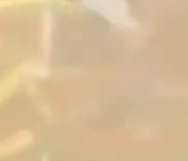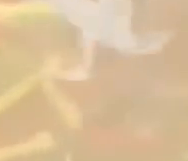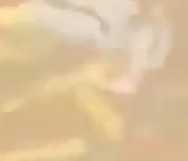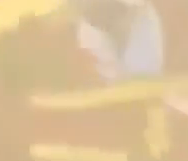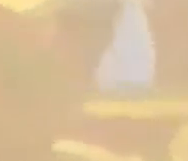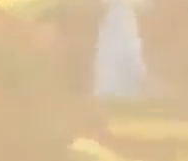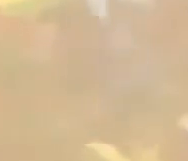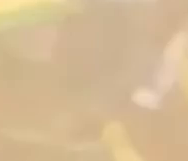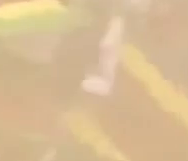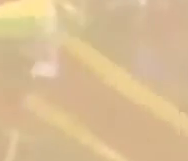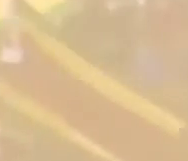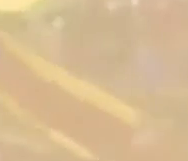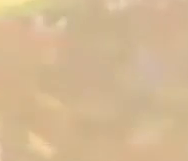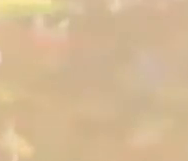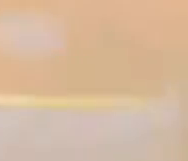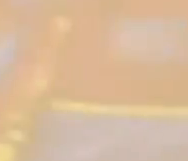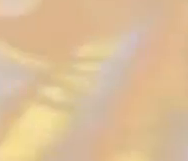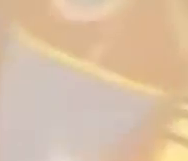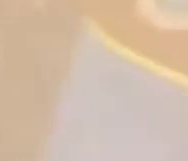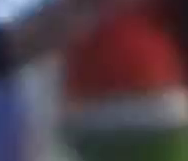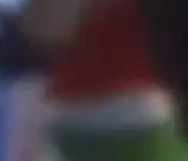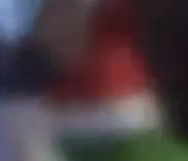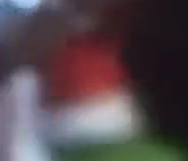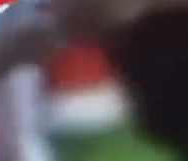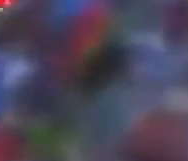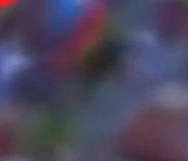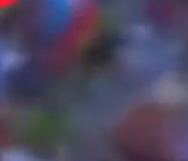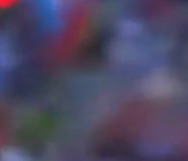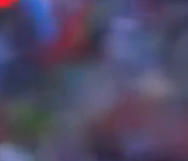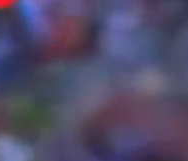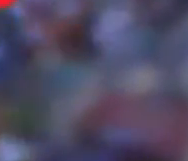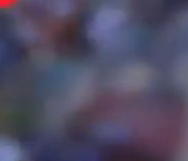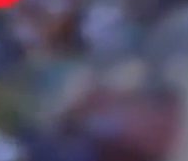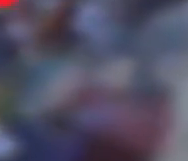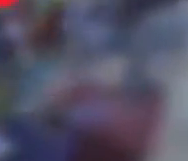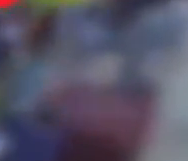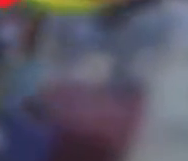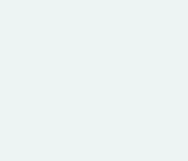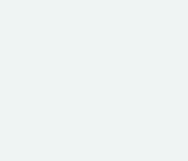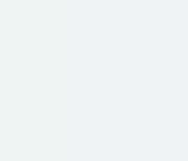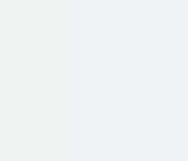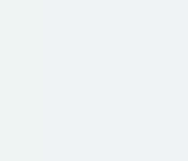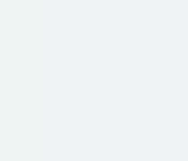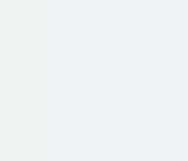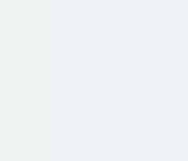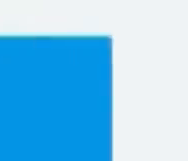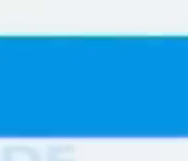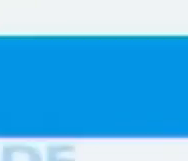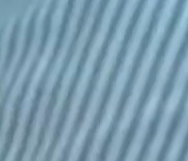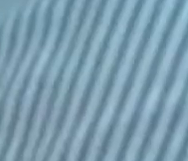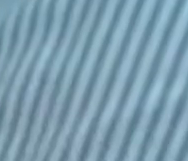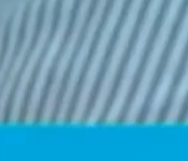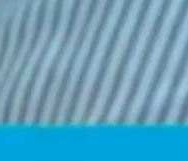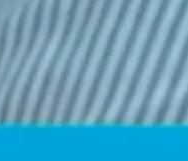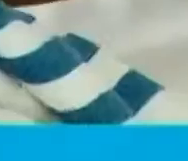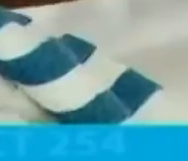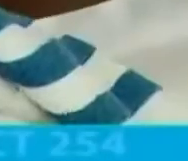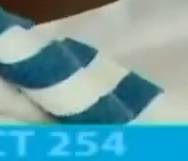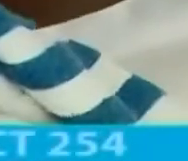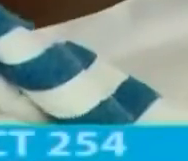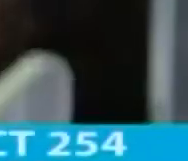1 and Radio Taifa from 10 p.m. to midnight. On the next episode.